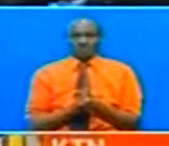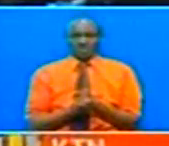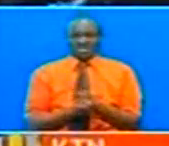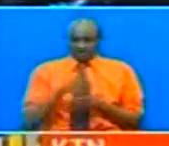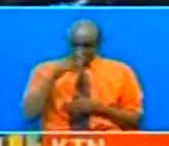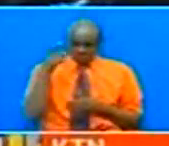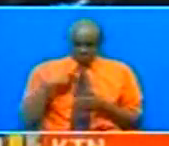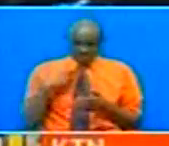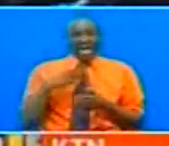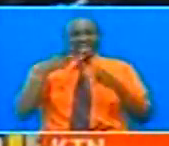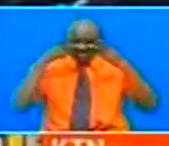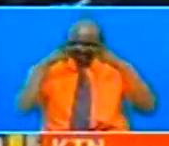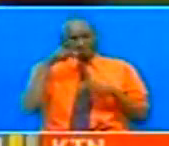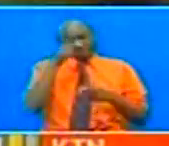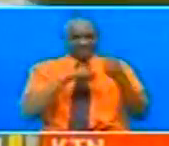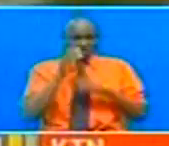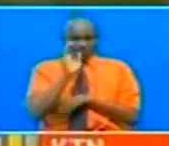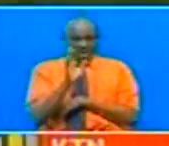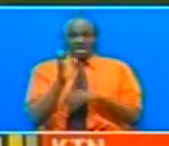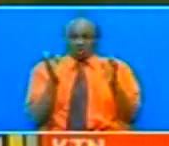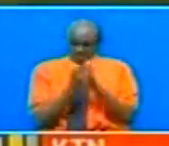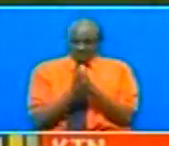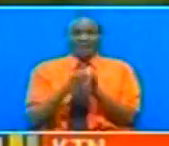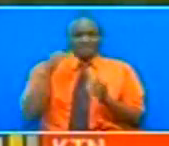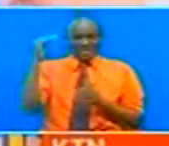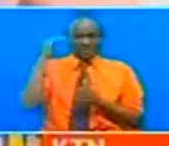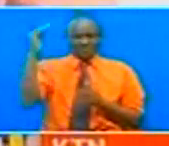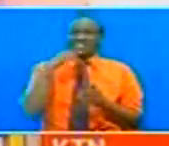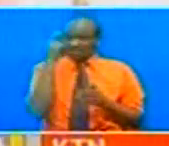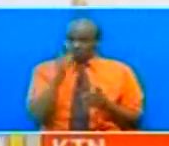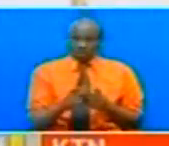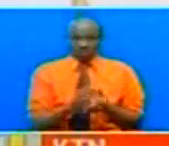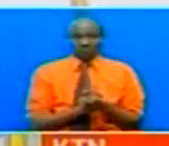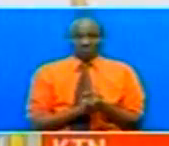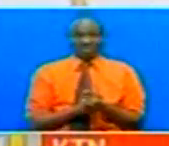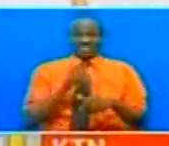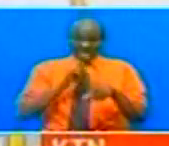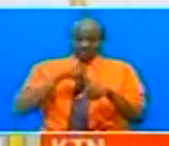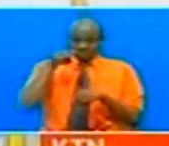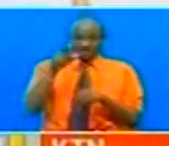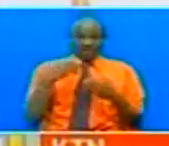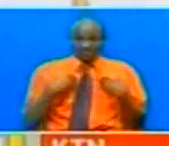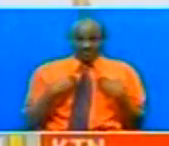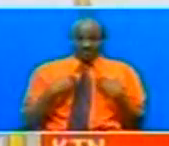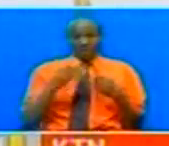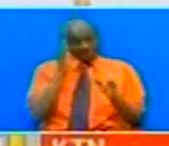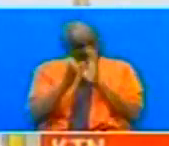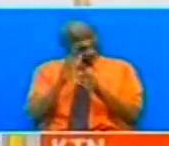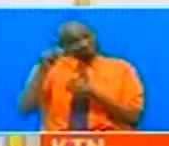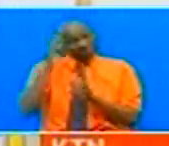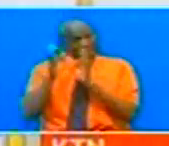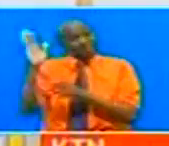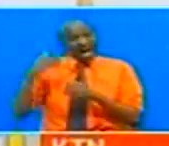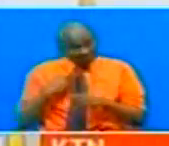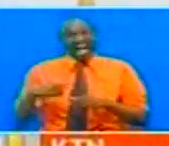inayotekelezwa na wanamgambo wa Al-Shabaab, na wakuu wao hawakusita kutoa kauli zao. So wakati wananoa yao, hata sisi tumenoa yetu,